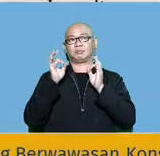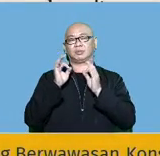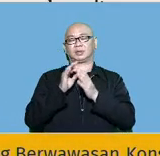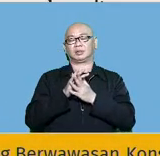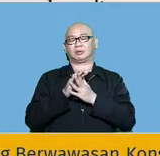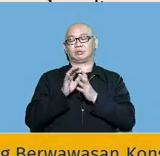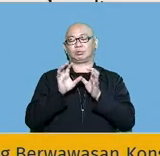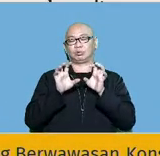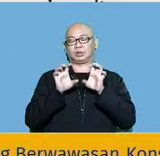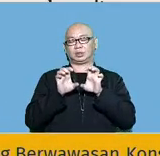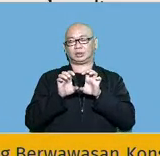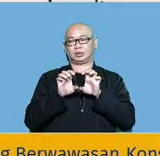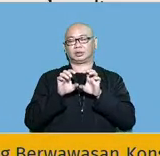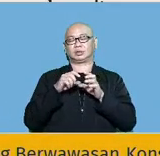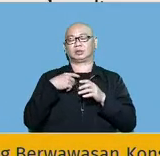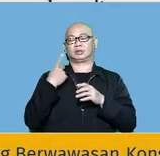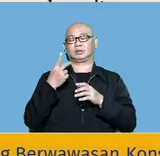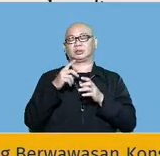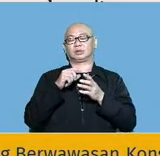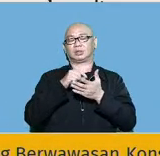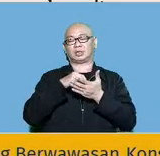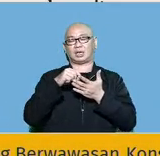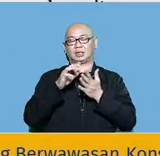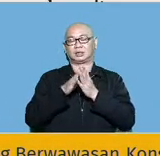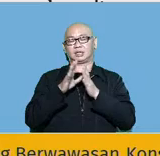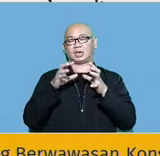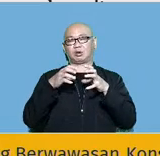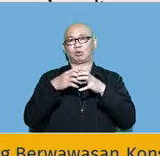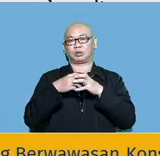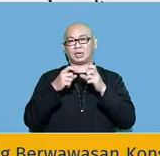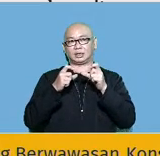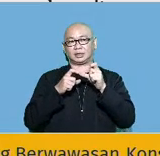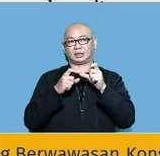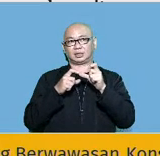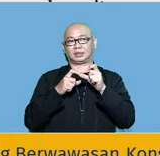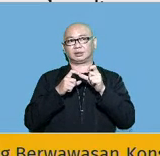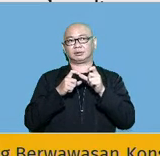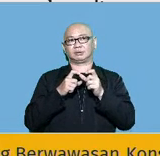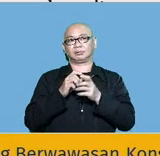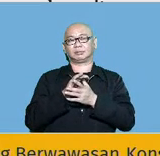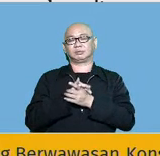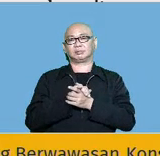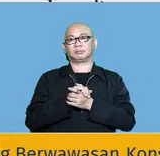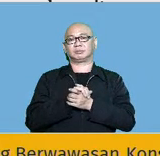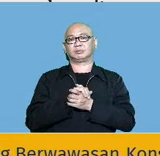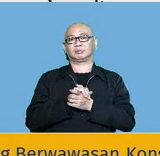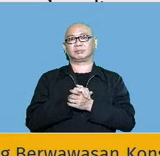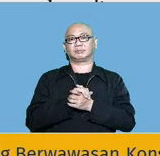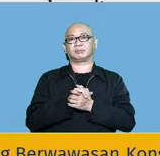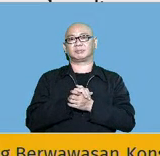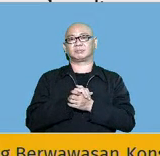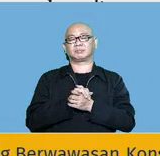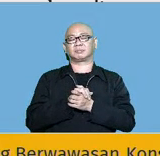Semarang, Sekretaris dan anggota Senat Universitas Negeri Semarang,